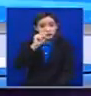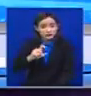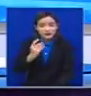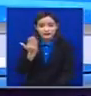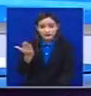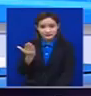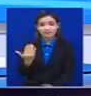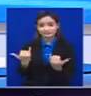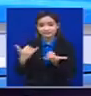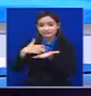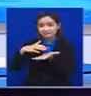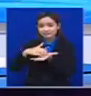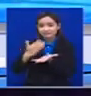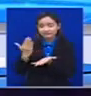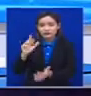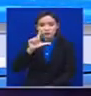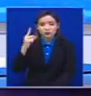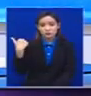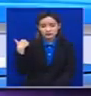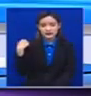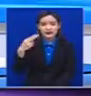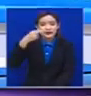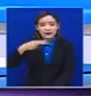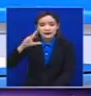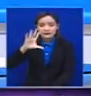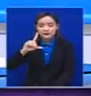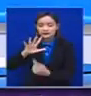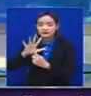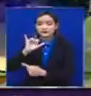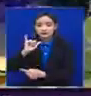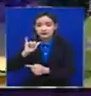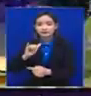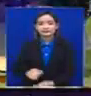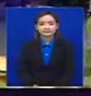ดตามกับช่วงนี้เลยค่ะลุงมีหลานชัยไขรัฐธรรมนูญค่ะ